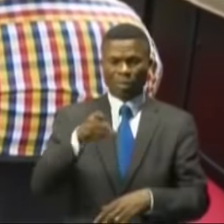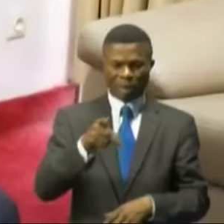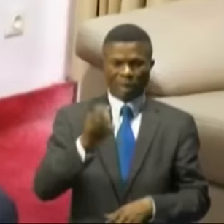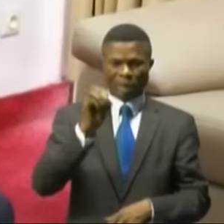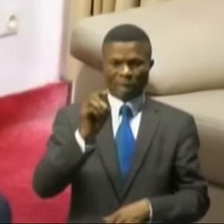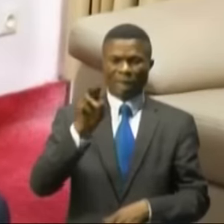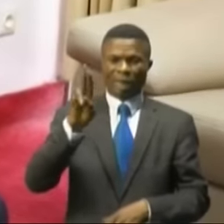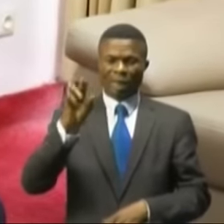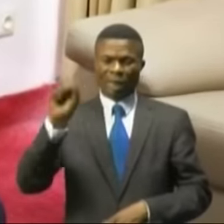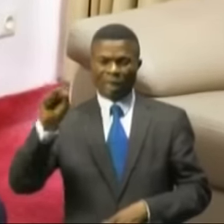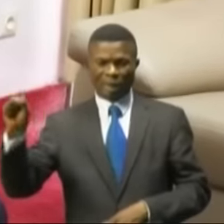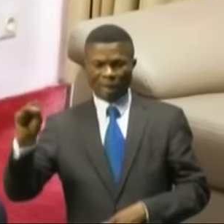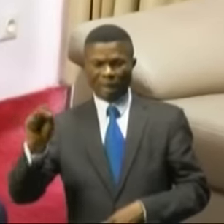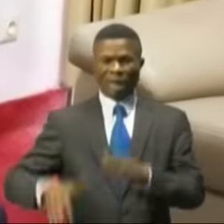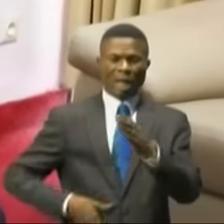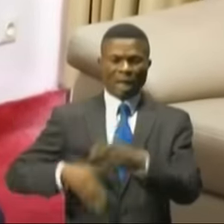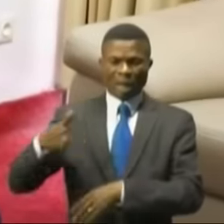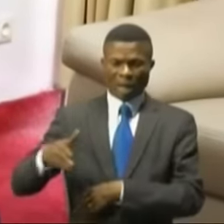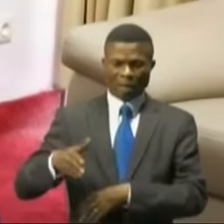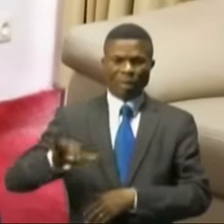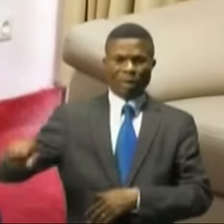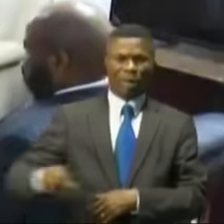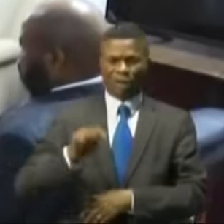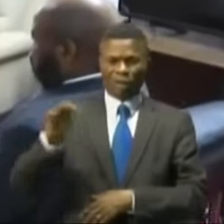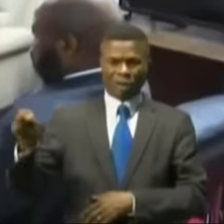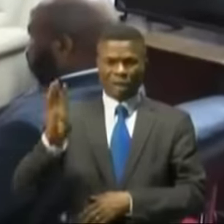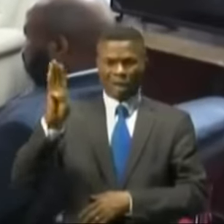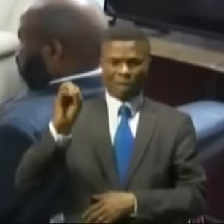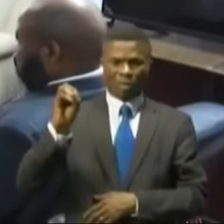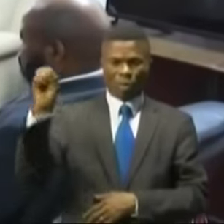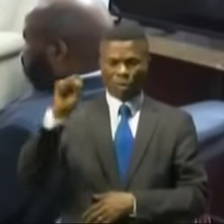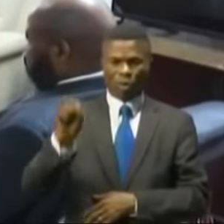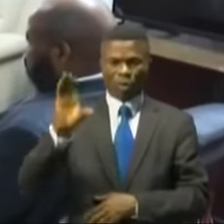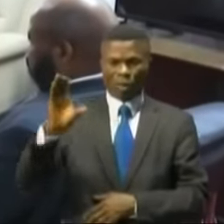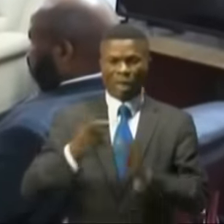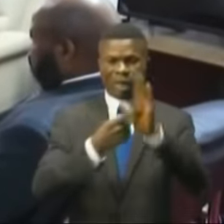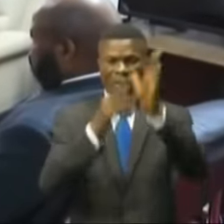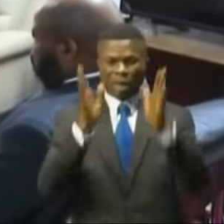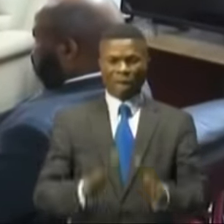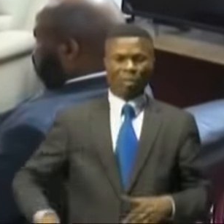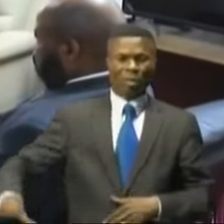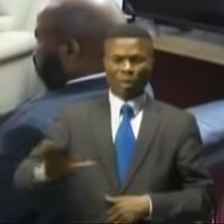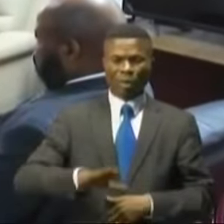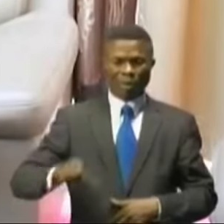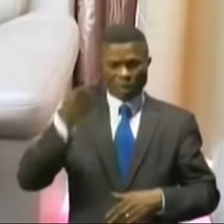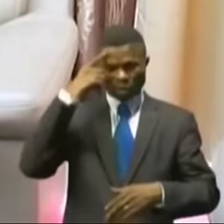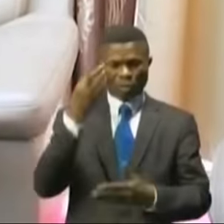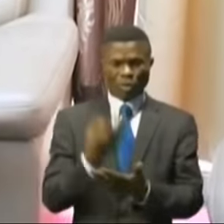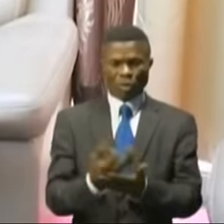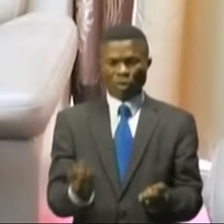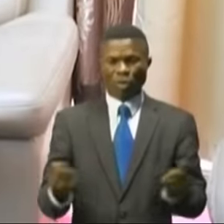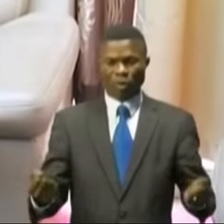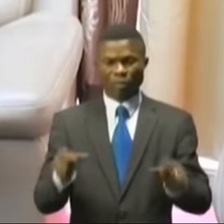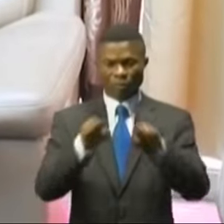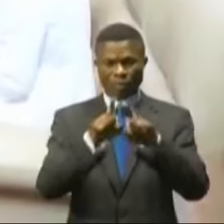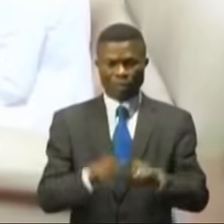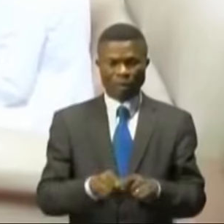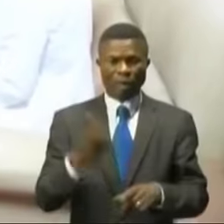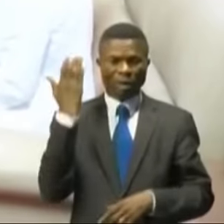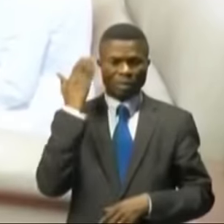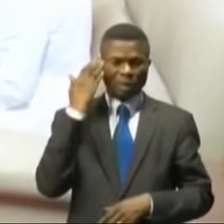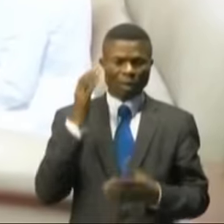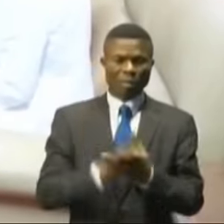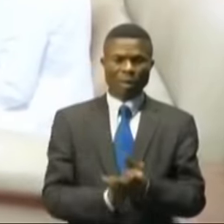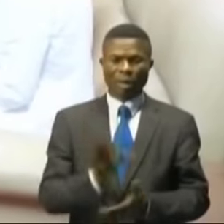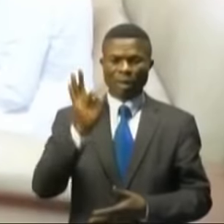le professeur, l'abbé Jean Bosco Bahala et le représentant du pays du Fonds des Nations Unies pour la France, M. Grant Philippe